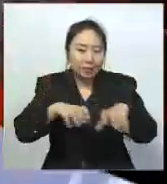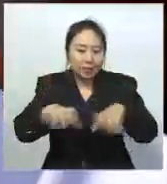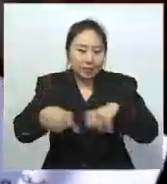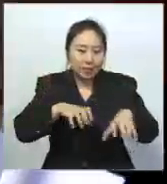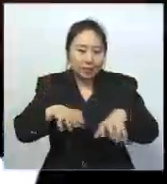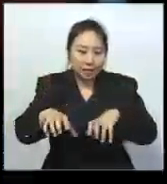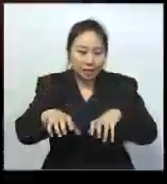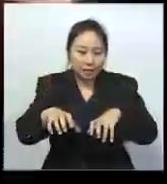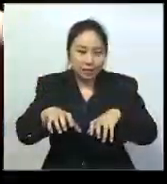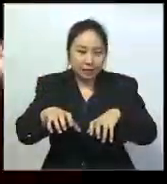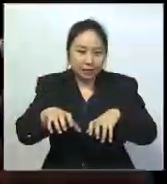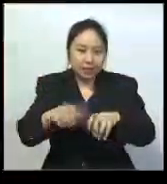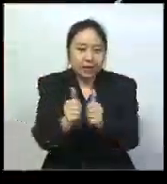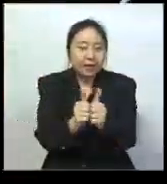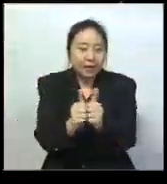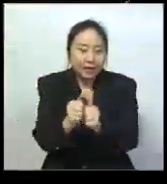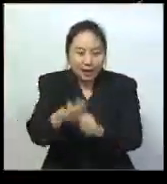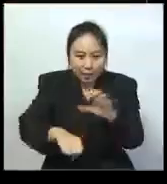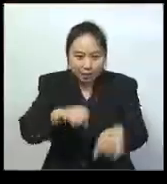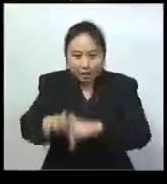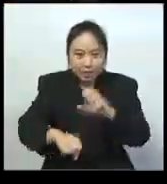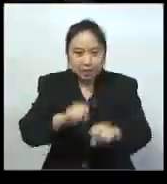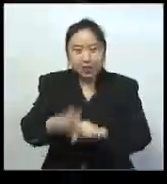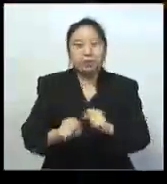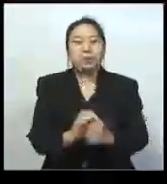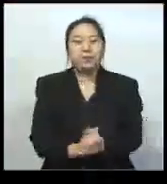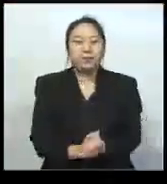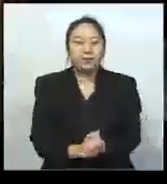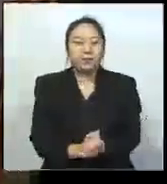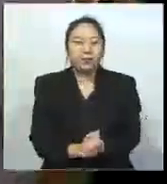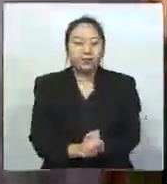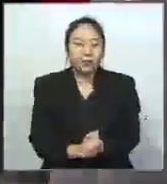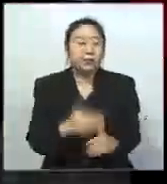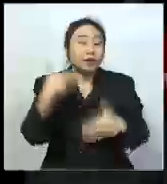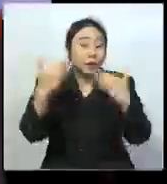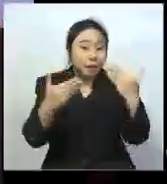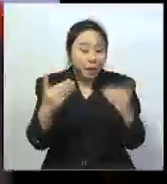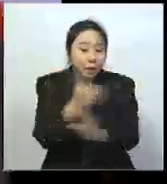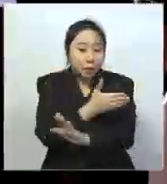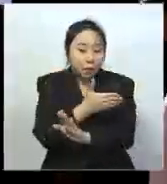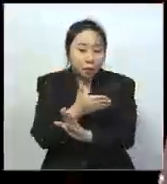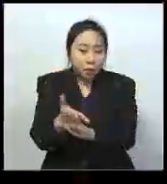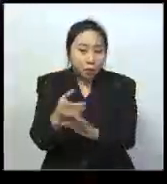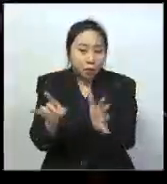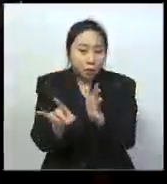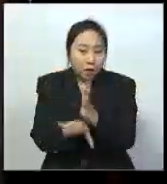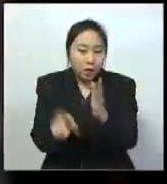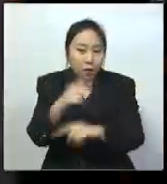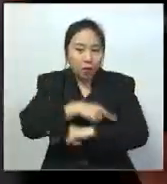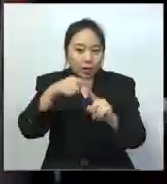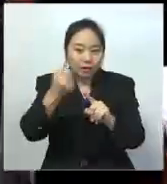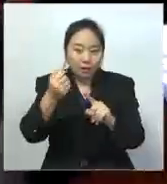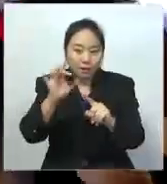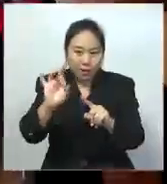จัดเป็นกิจกรรมแข่งขันจับปลาไหลในครั้งนี้นะคะ กองงานเนี่ยจะมีไปจนถึงวันที่18